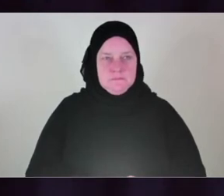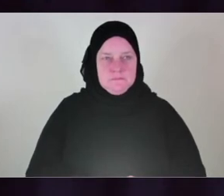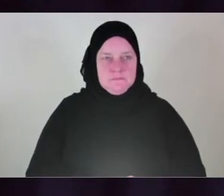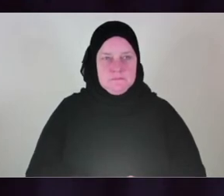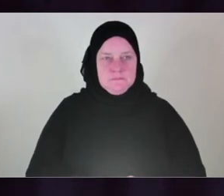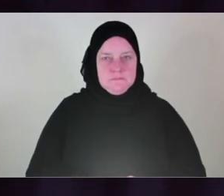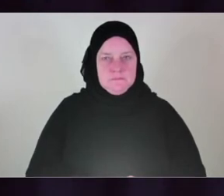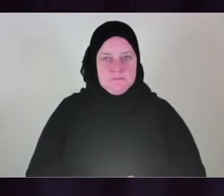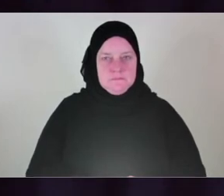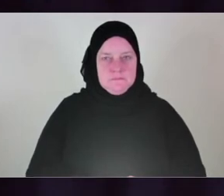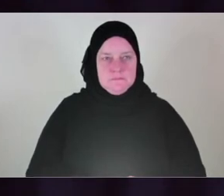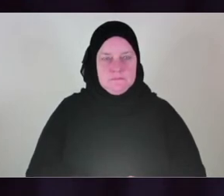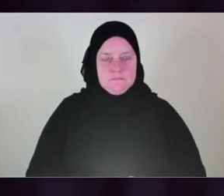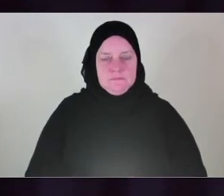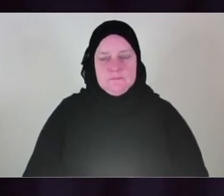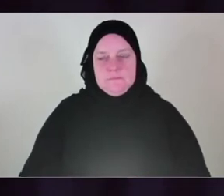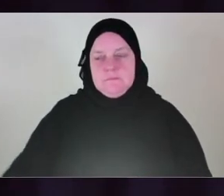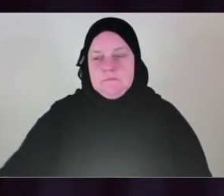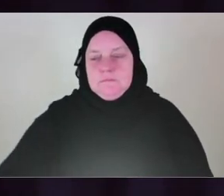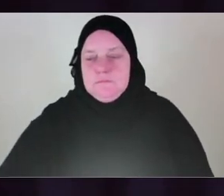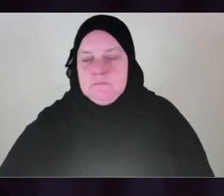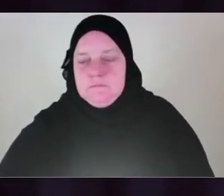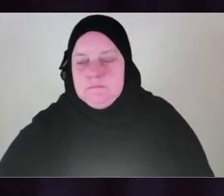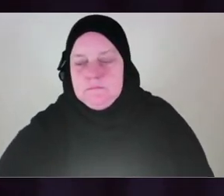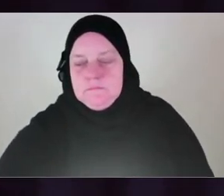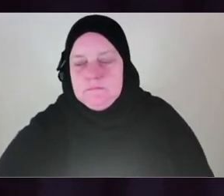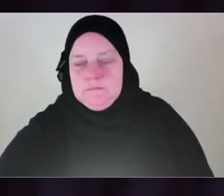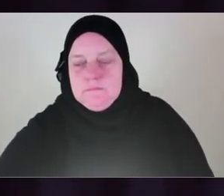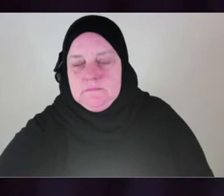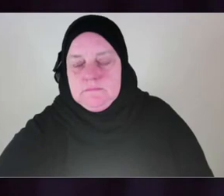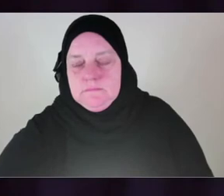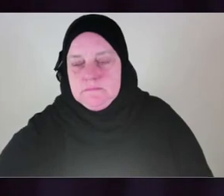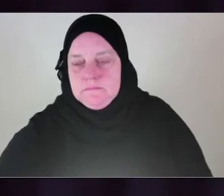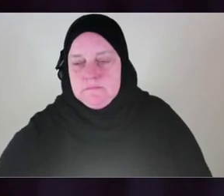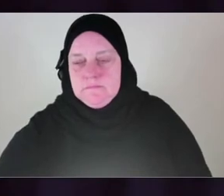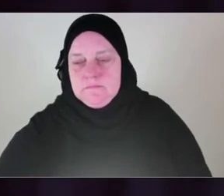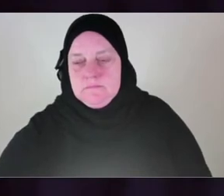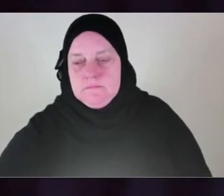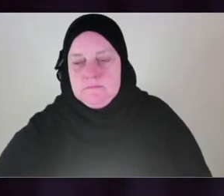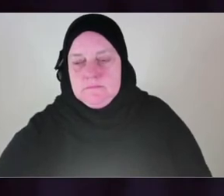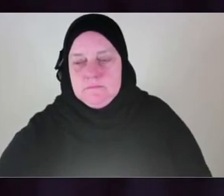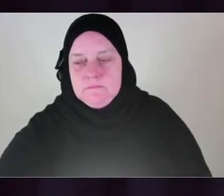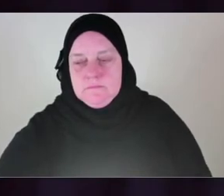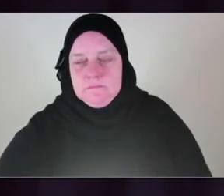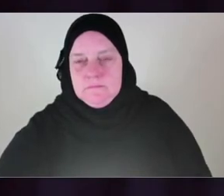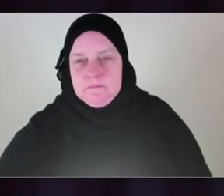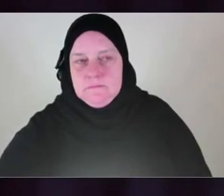سيدي ويا مولاي يا أمير.